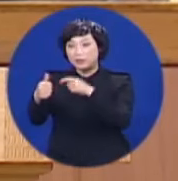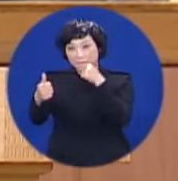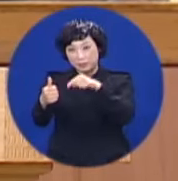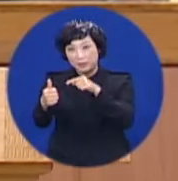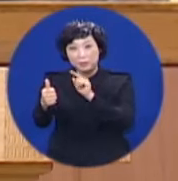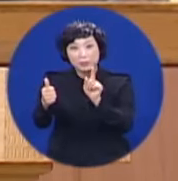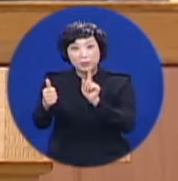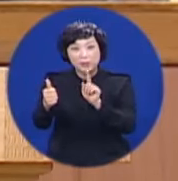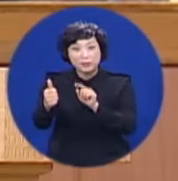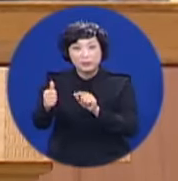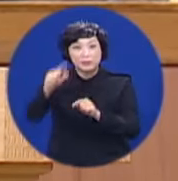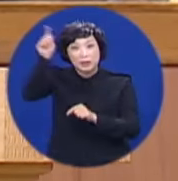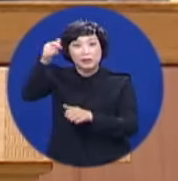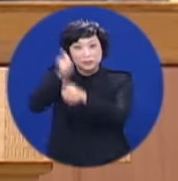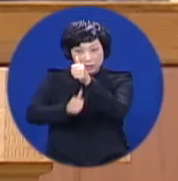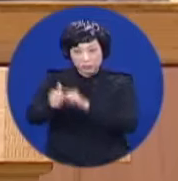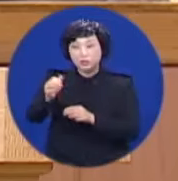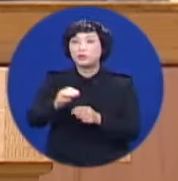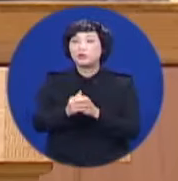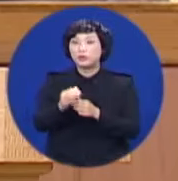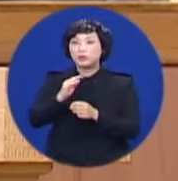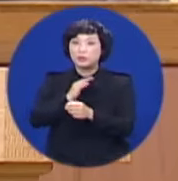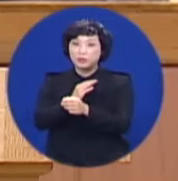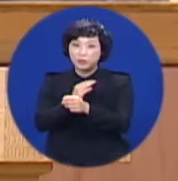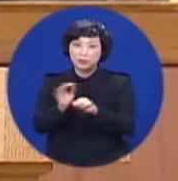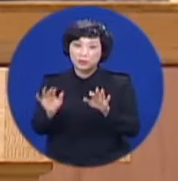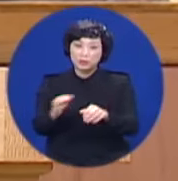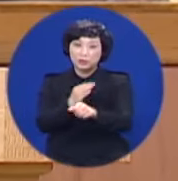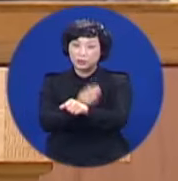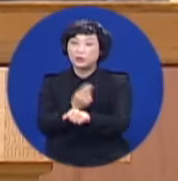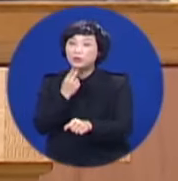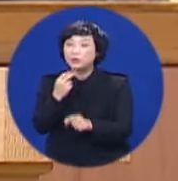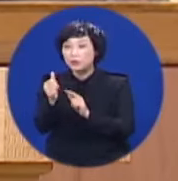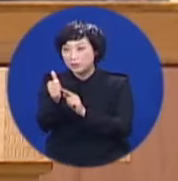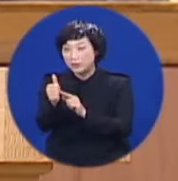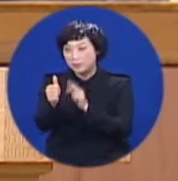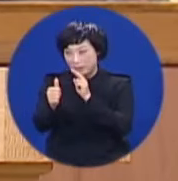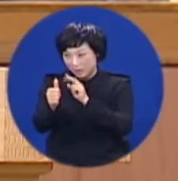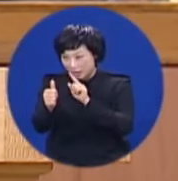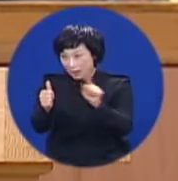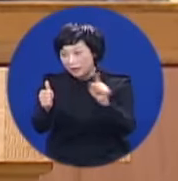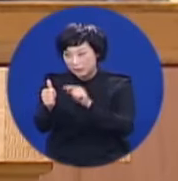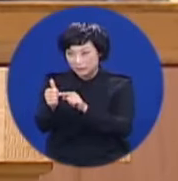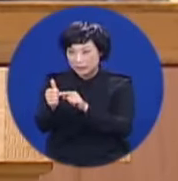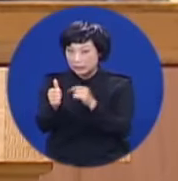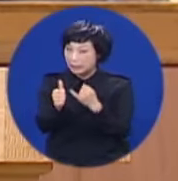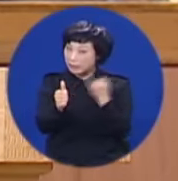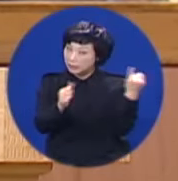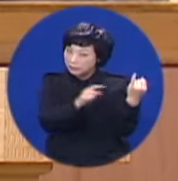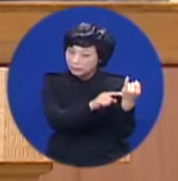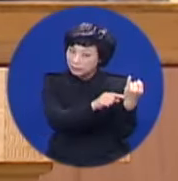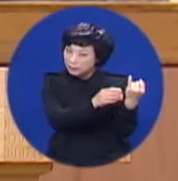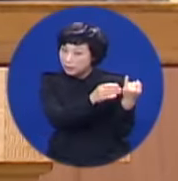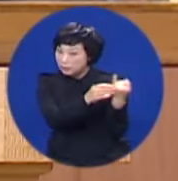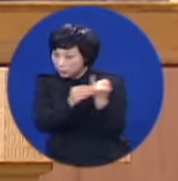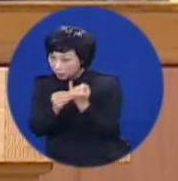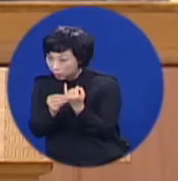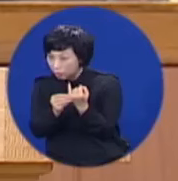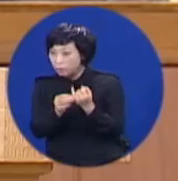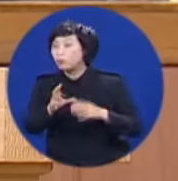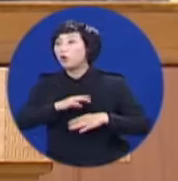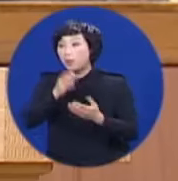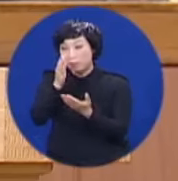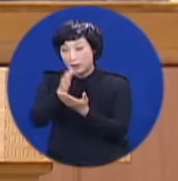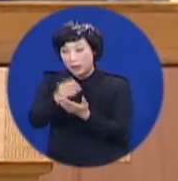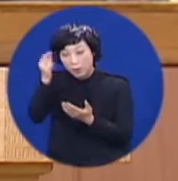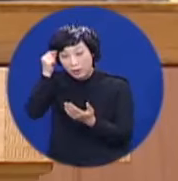다윗의 자손 요셉아 내 안에 마리아 데려오기를 무서워 말라. 저에게